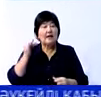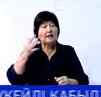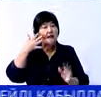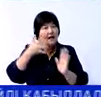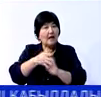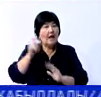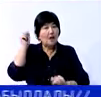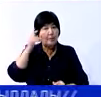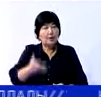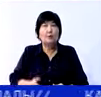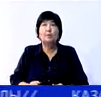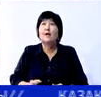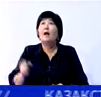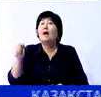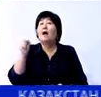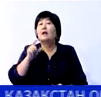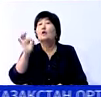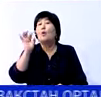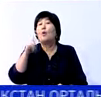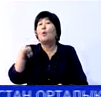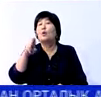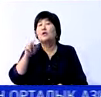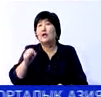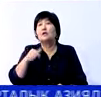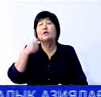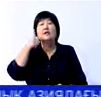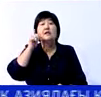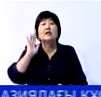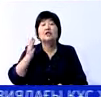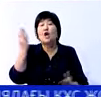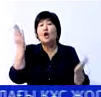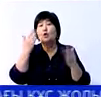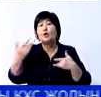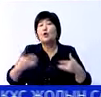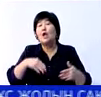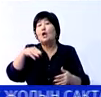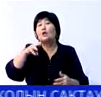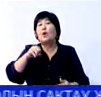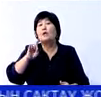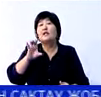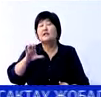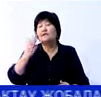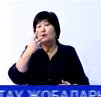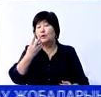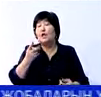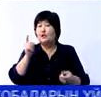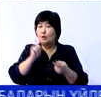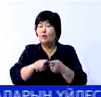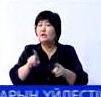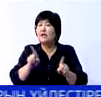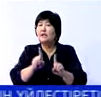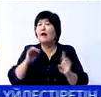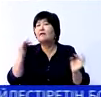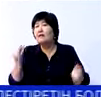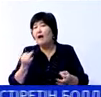білу. Алтын Орда туралы, мысалы, күні кеше ғана кинотеатрларда Тамирис фильмі көрсетілді. Соған байланысты Алтын Орданың тарихы